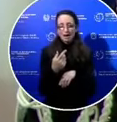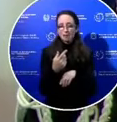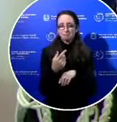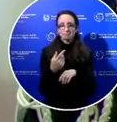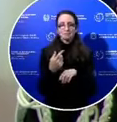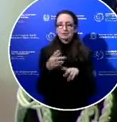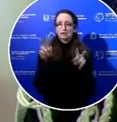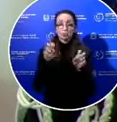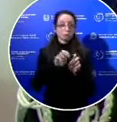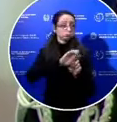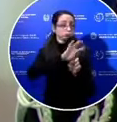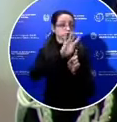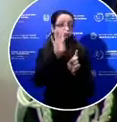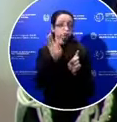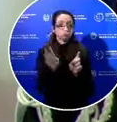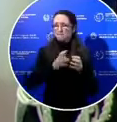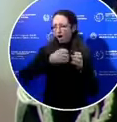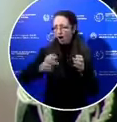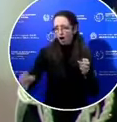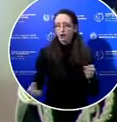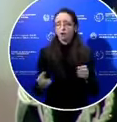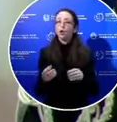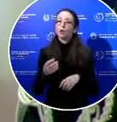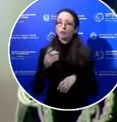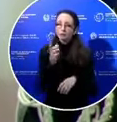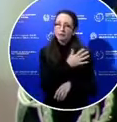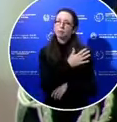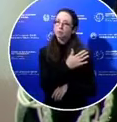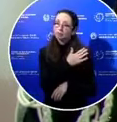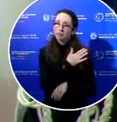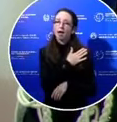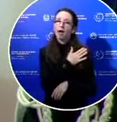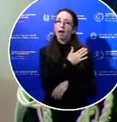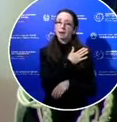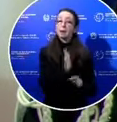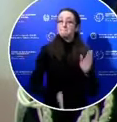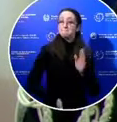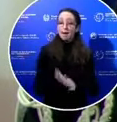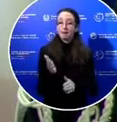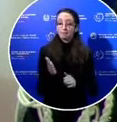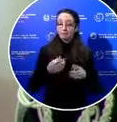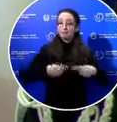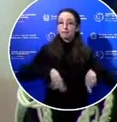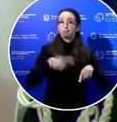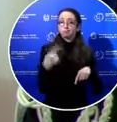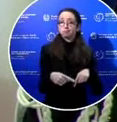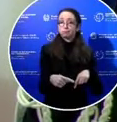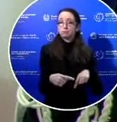ho voluto assumere questa responsabilità proprio di ripartire da questo evento. Ripartiamo in un momento